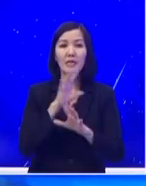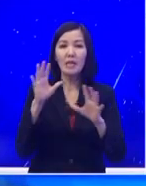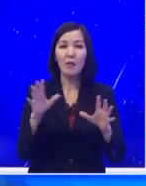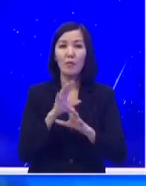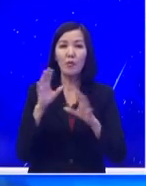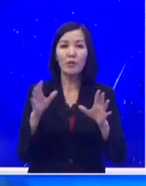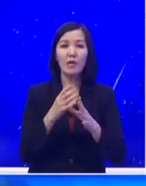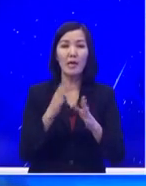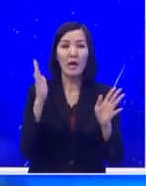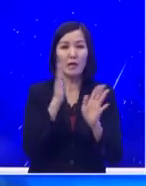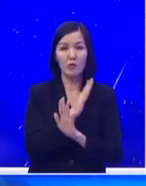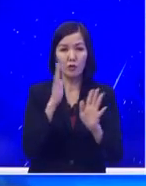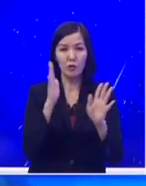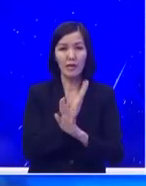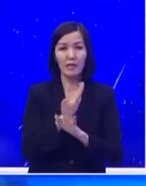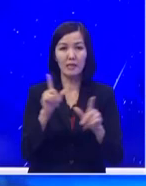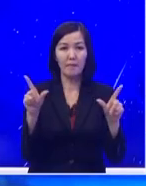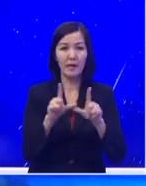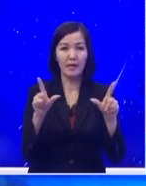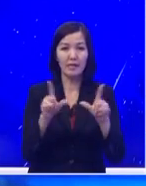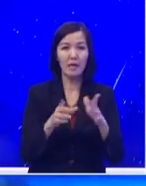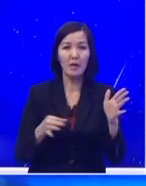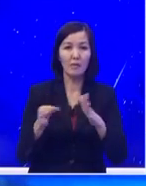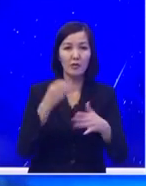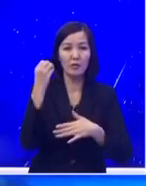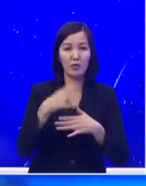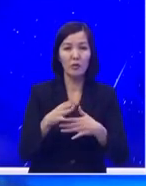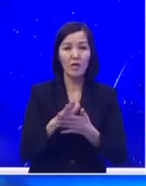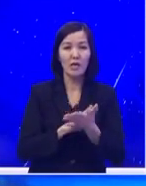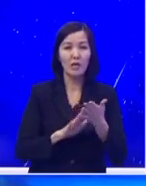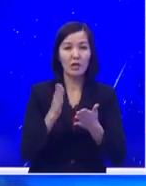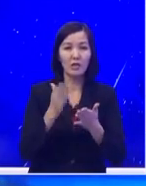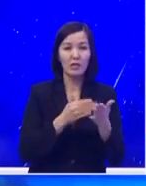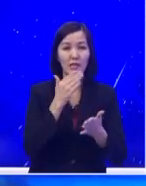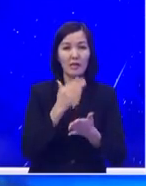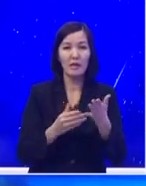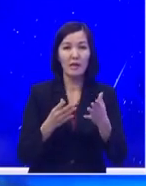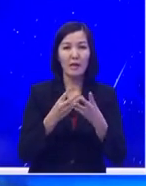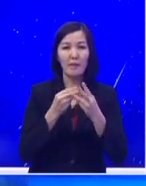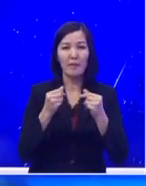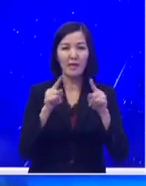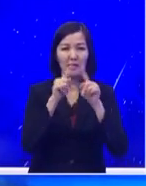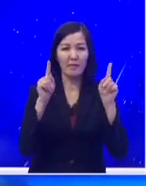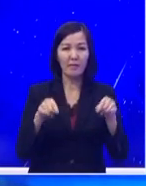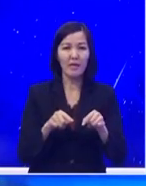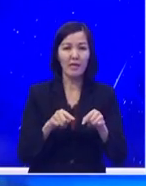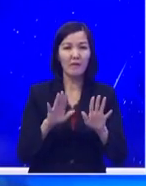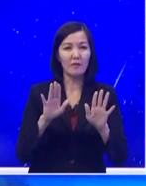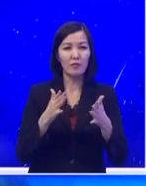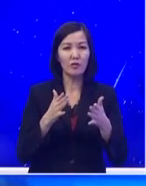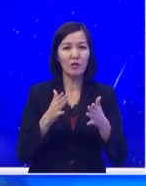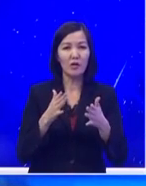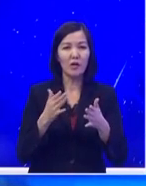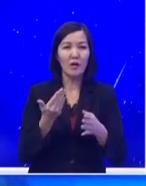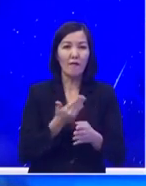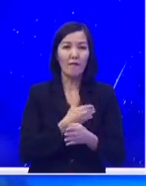Заботы об окружающей среде. Из магазинов областного центра могут исчезнуть одноразовые полиэтиленовые пакеты. Случится это, если идея